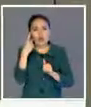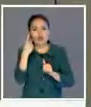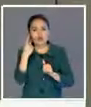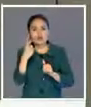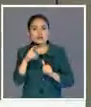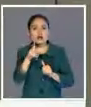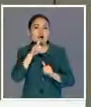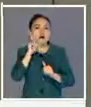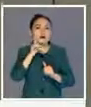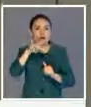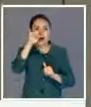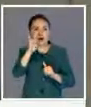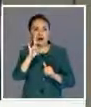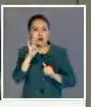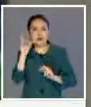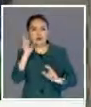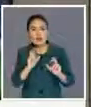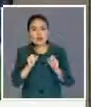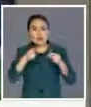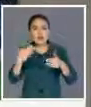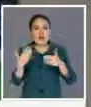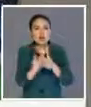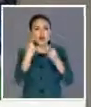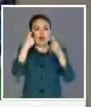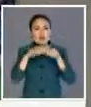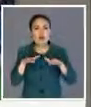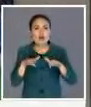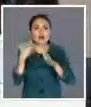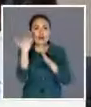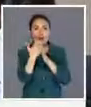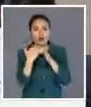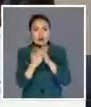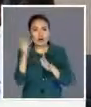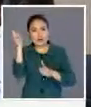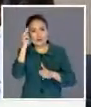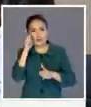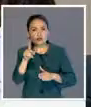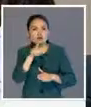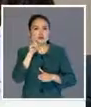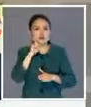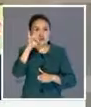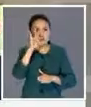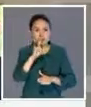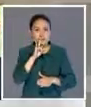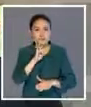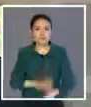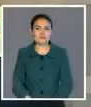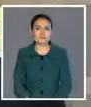100-ден астам қазақ студент тәжірибе алмасуға барып, жаңа технологиялар мен компьютерлік бағдарламаларды меңгереді.